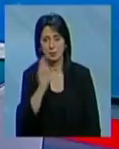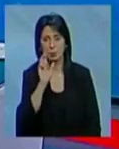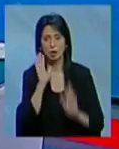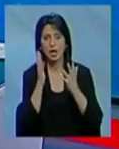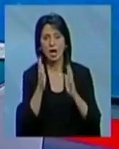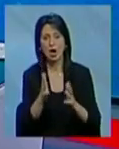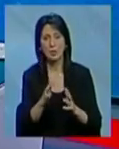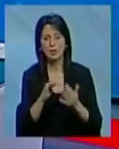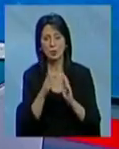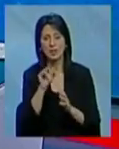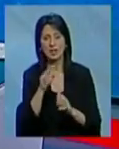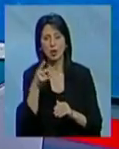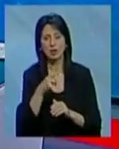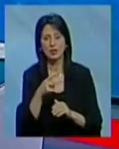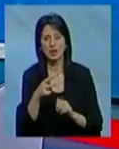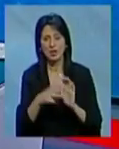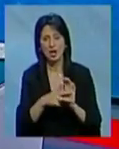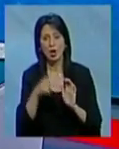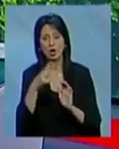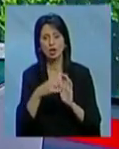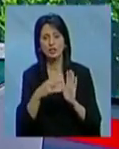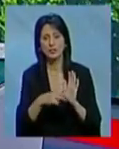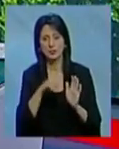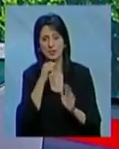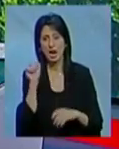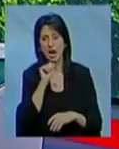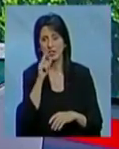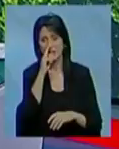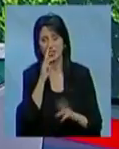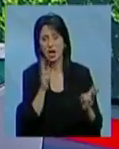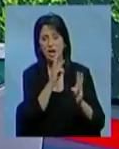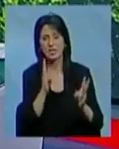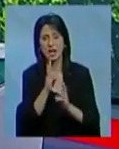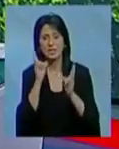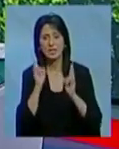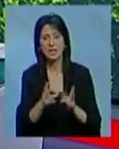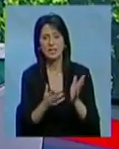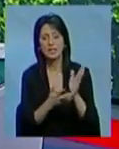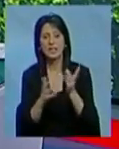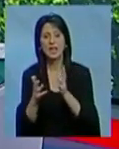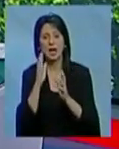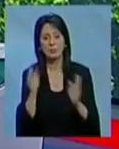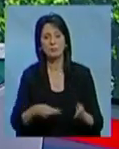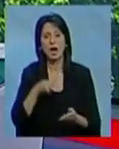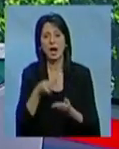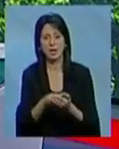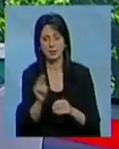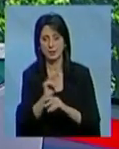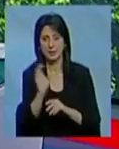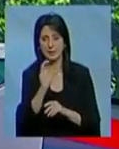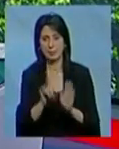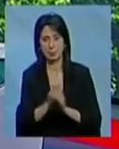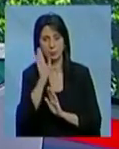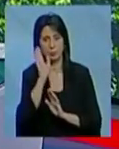ბორჯომის ხეობაში სოფელ დაბაში 2017 წლის აგვისტოს თვეში ხანძრით დაზიანებული ტყის აღდგენითი სამუშაოები